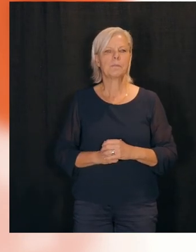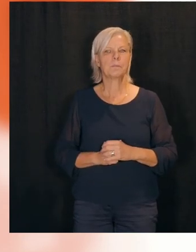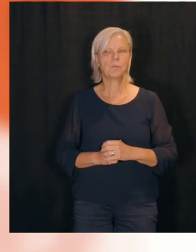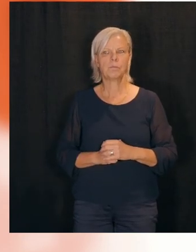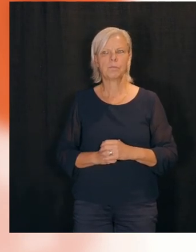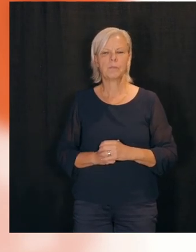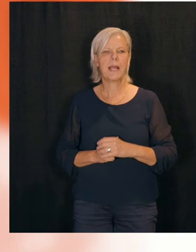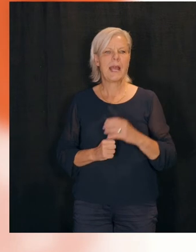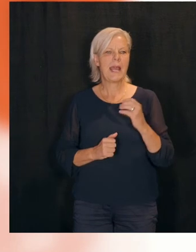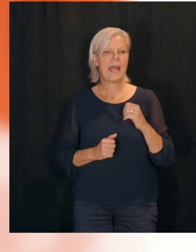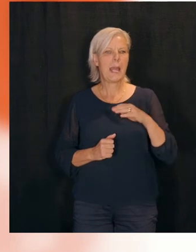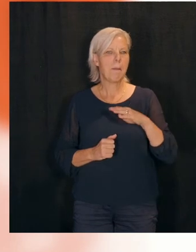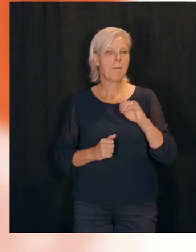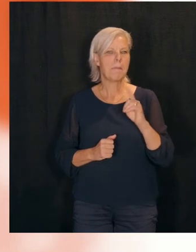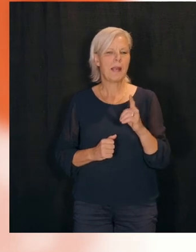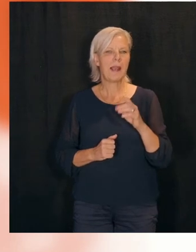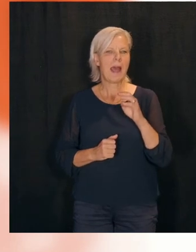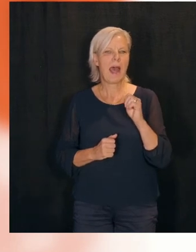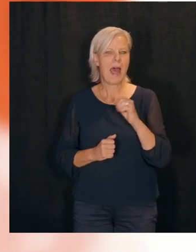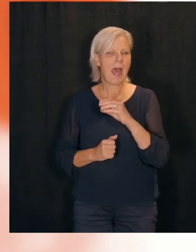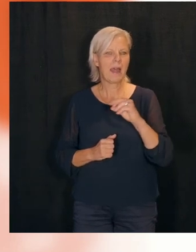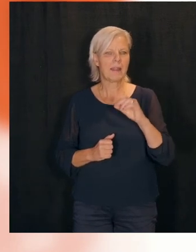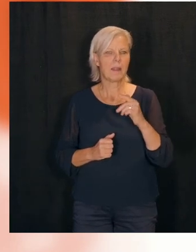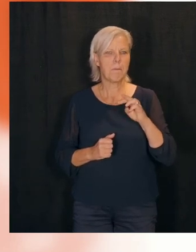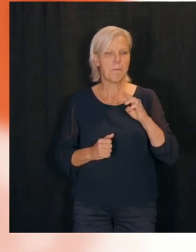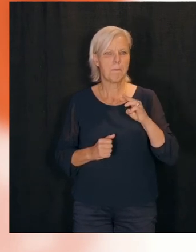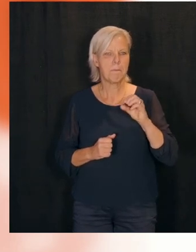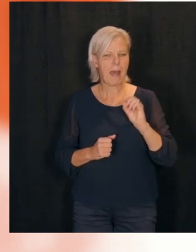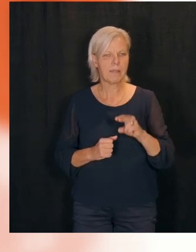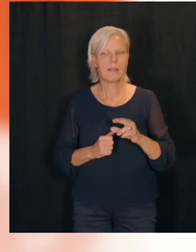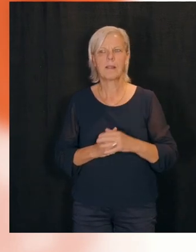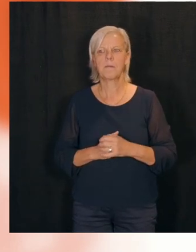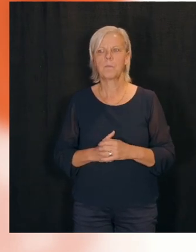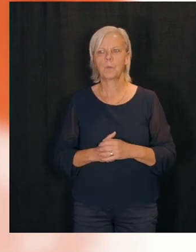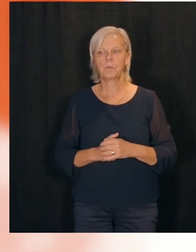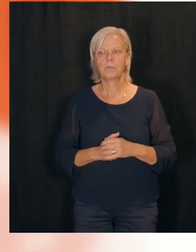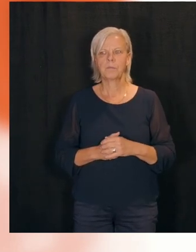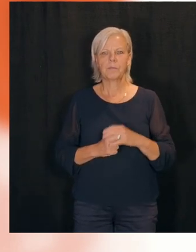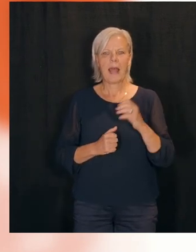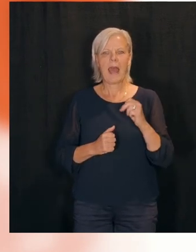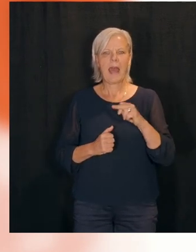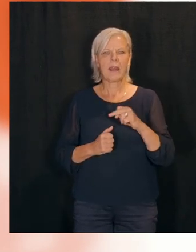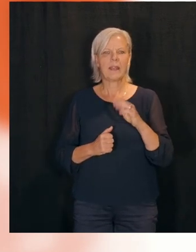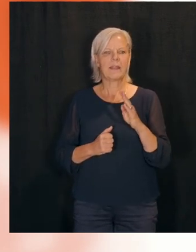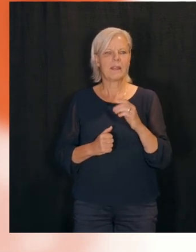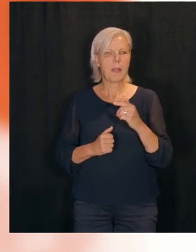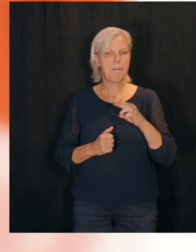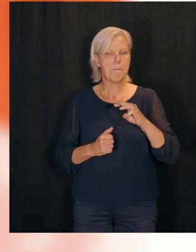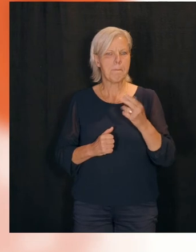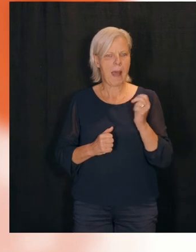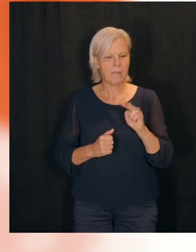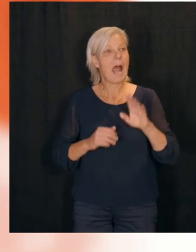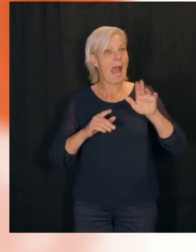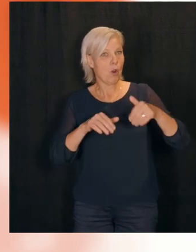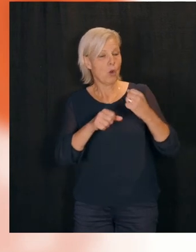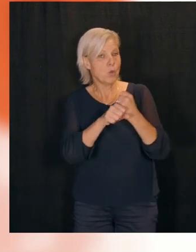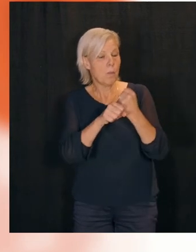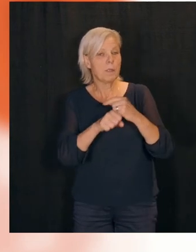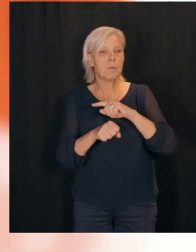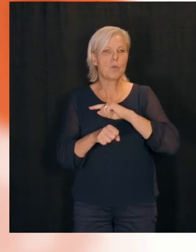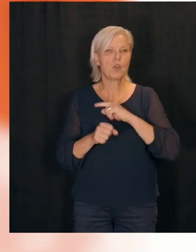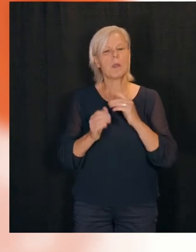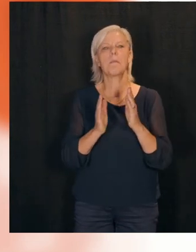Nästa är Emil Ertman. Där han har arbetat mycket med